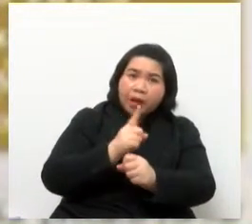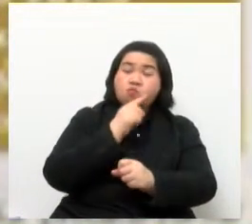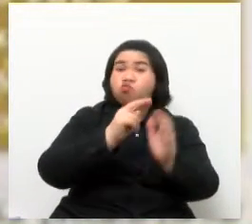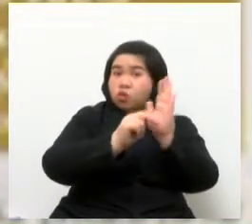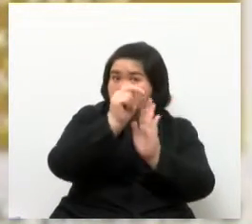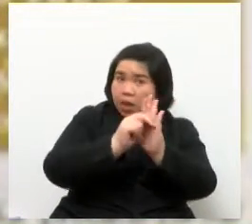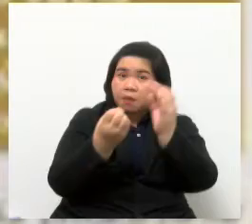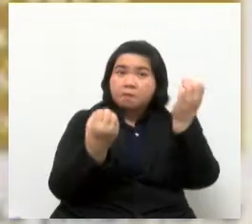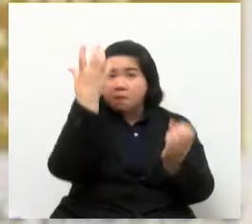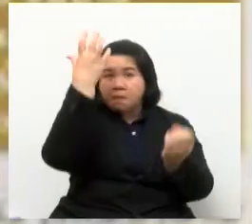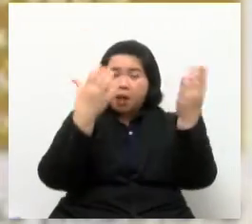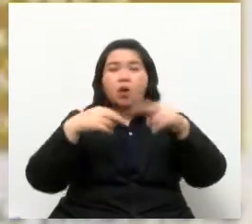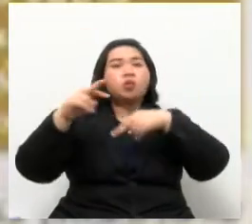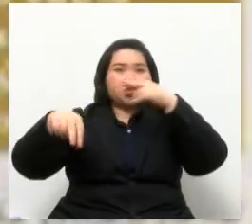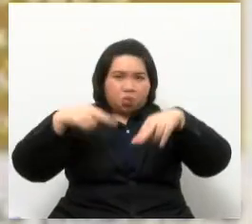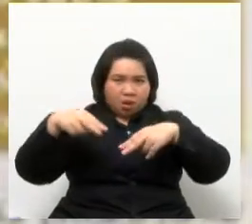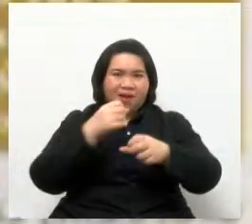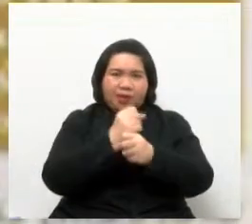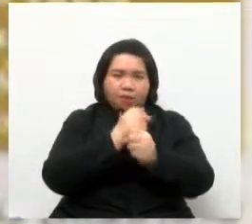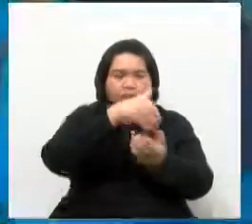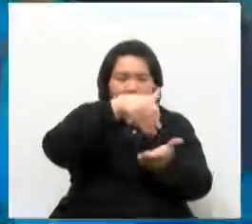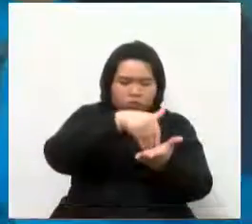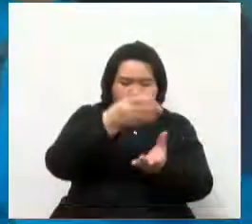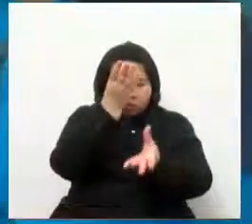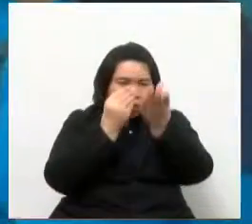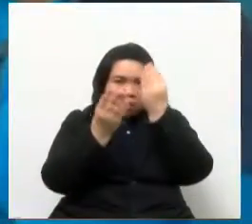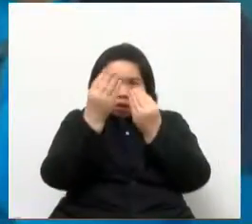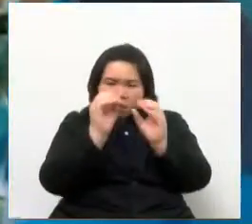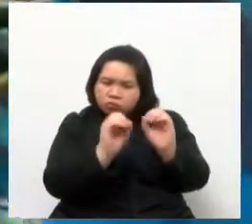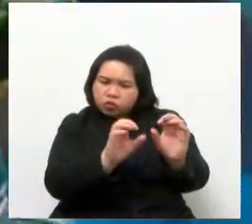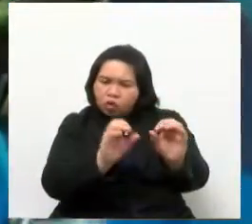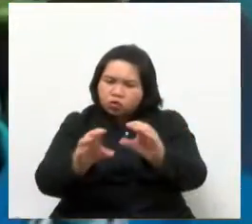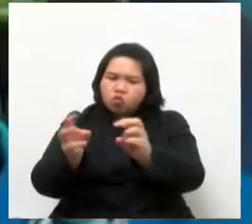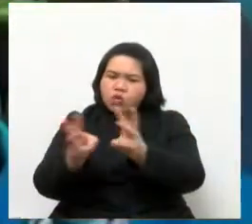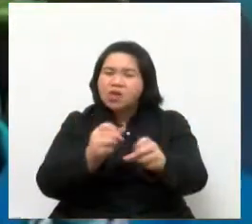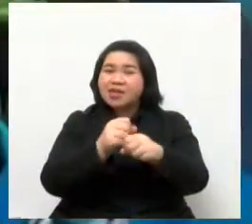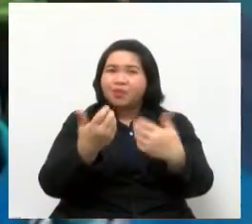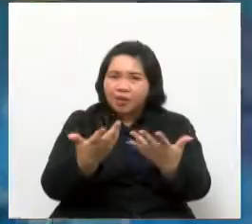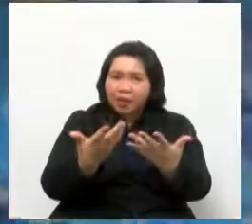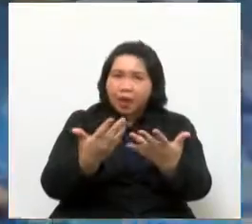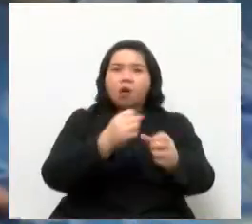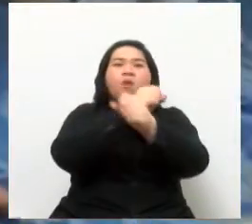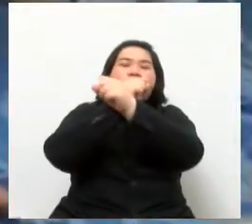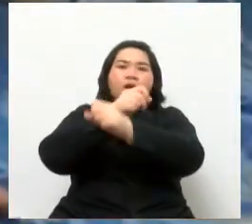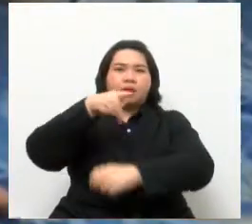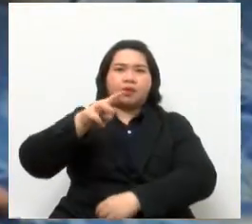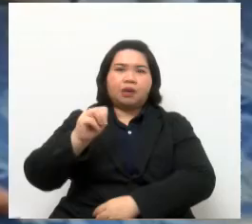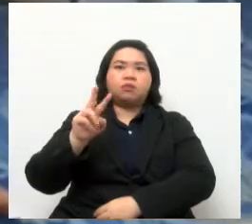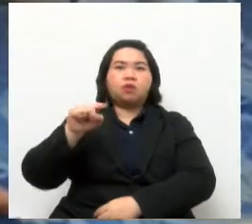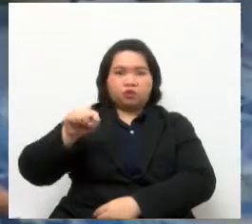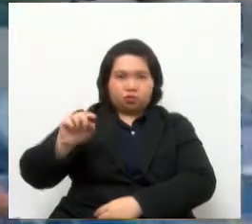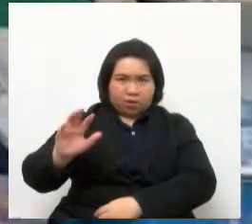จัดทำหน่วยการเรียนรู้และออกแบบการจัดการเรียนรู้รู้เท่าทันร่วมป้องกัน PM